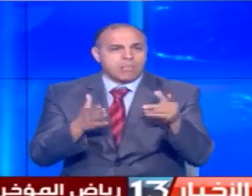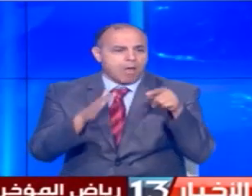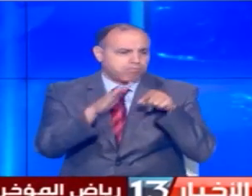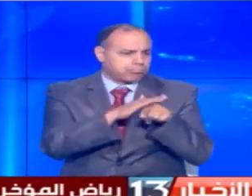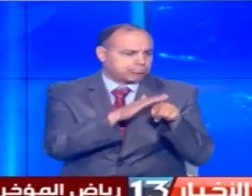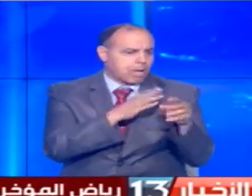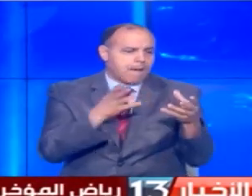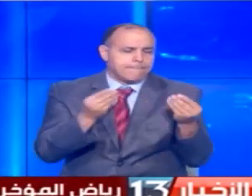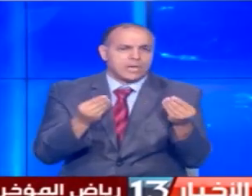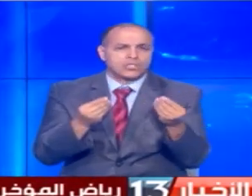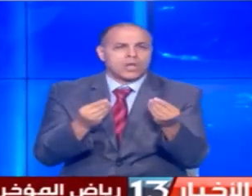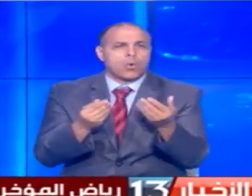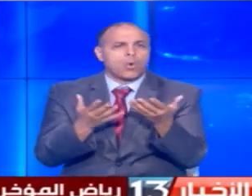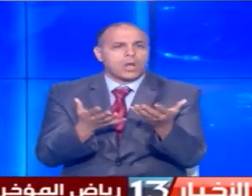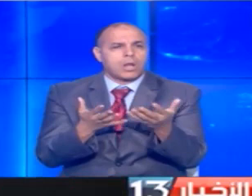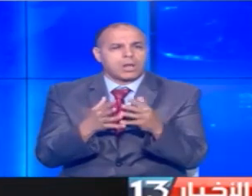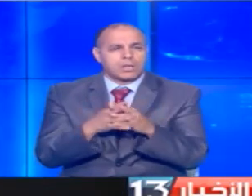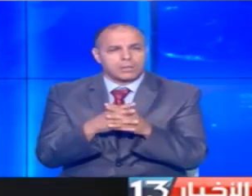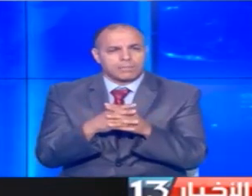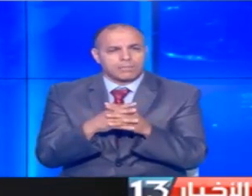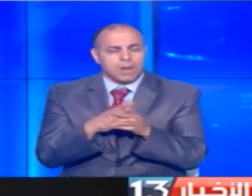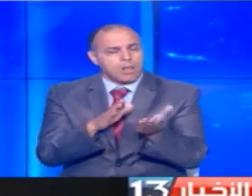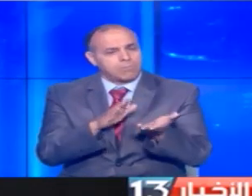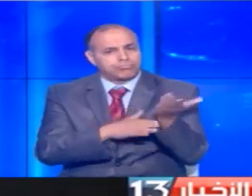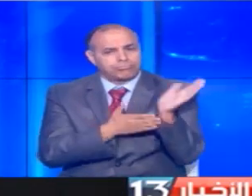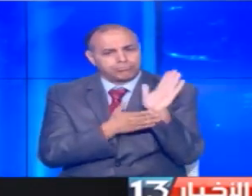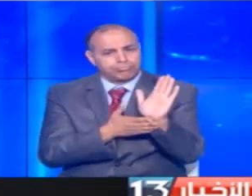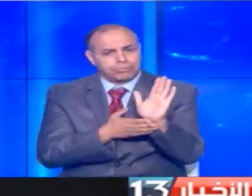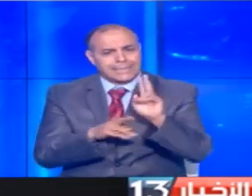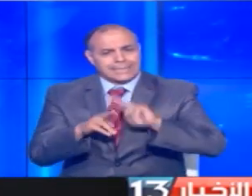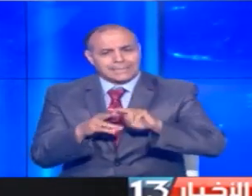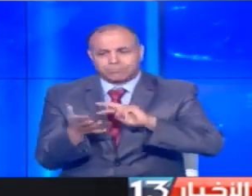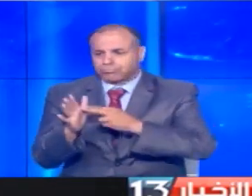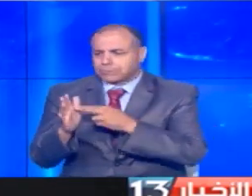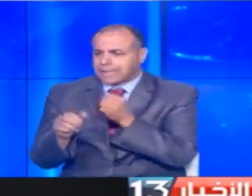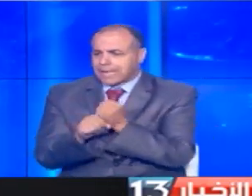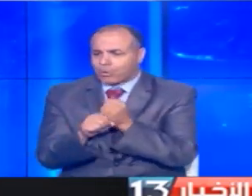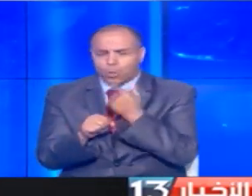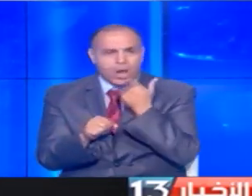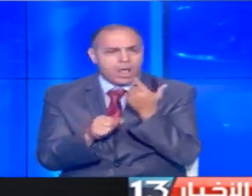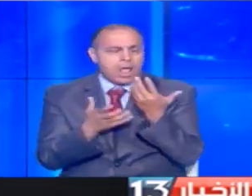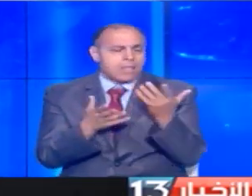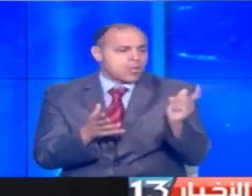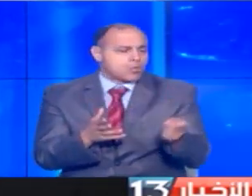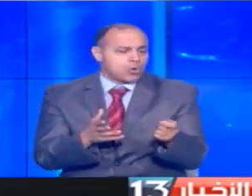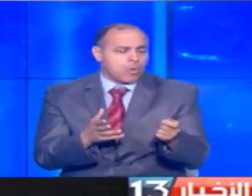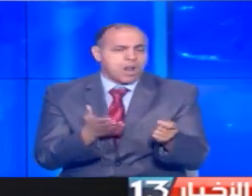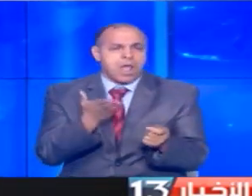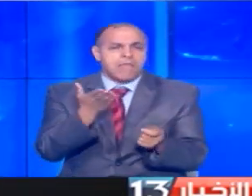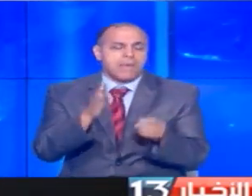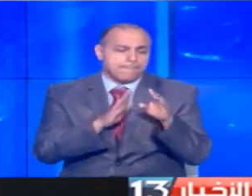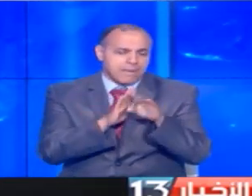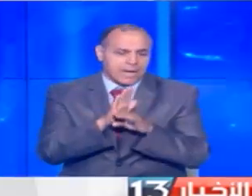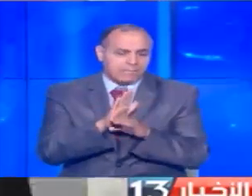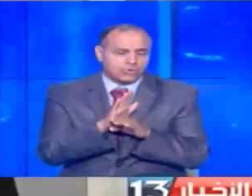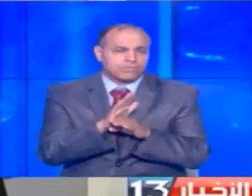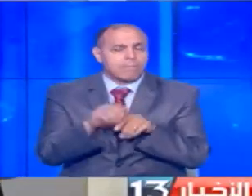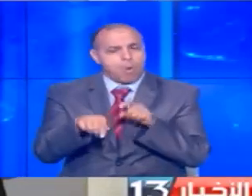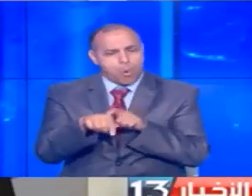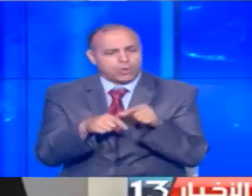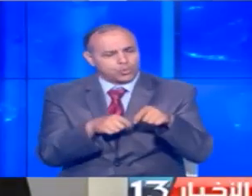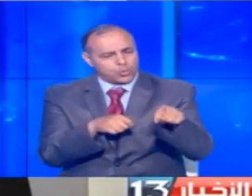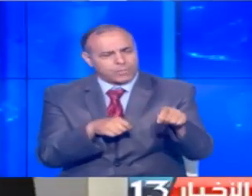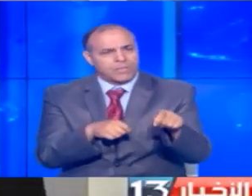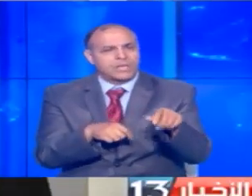إخلالات يجم يقع رفعها بتحسين أساليب العمل وهذاك طبعا ثم اللي هو اني ثم اللي ياخذ شويه وقت. وقت اللي